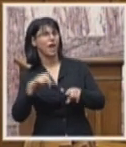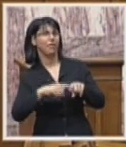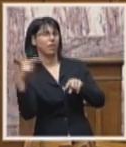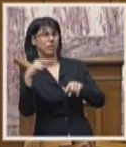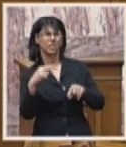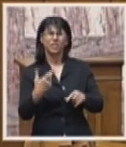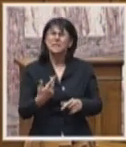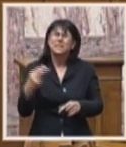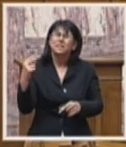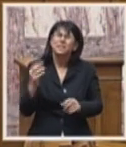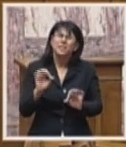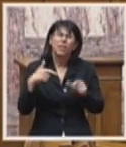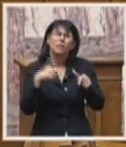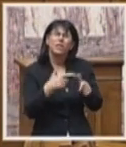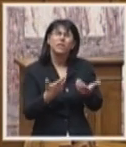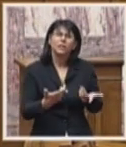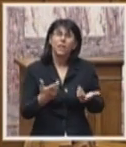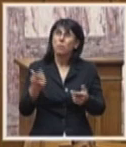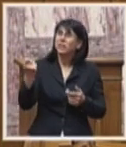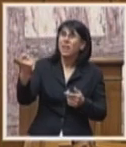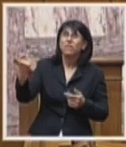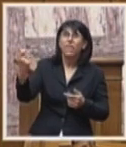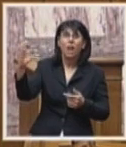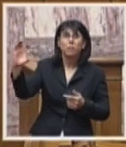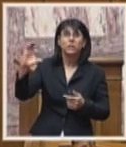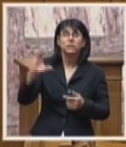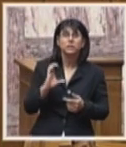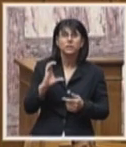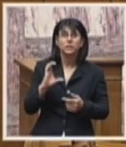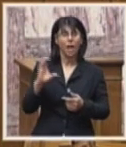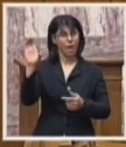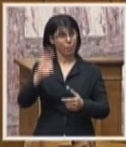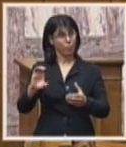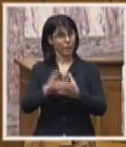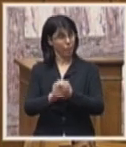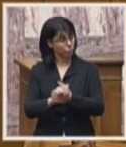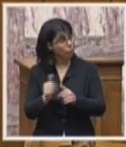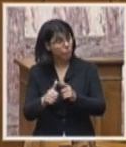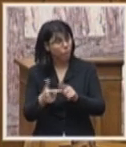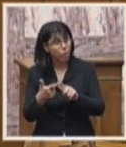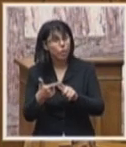κύριε Τσίπρα. Τα δικά τους λεφτά. Και όχι μόνο της Ευρωπαϊκής Ένωσης του φορολογούμενου,